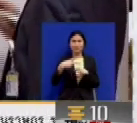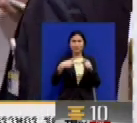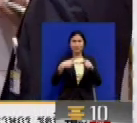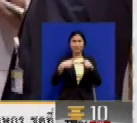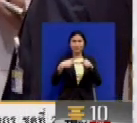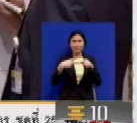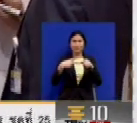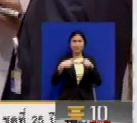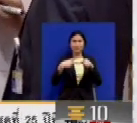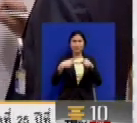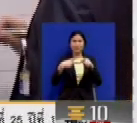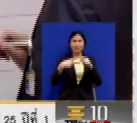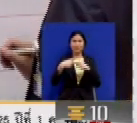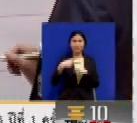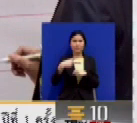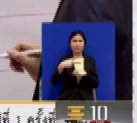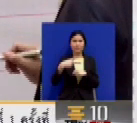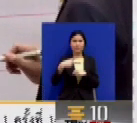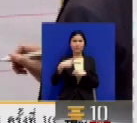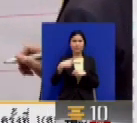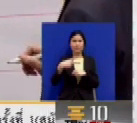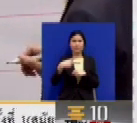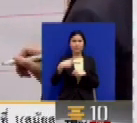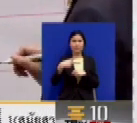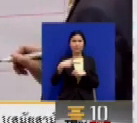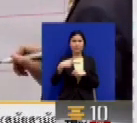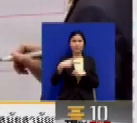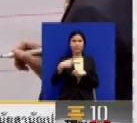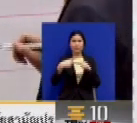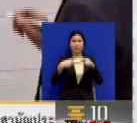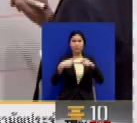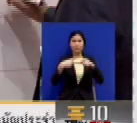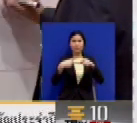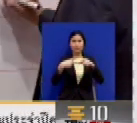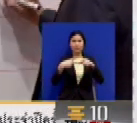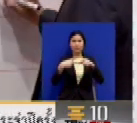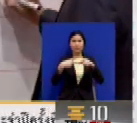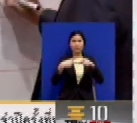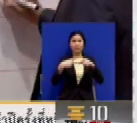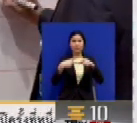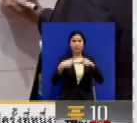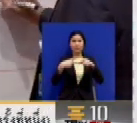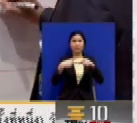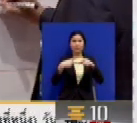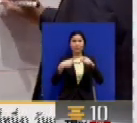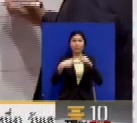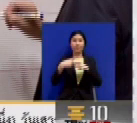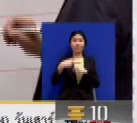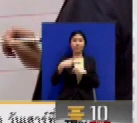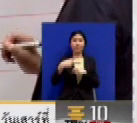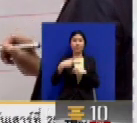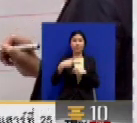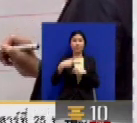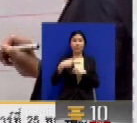เนี่ยถ้าไม่นับภูมิใจไทยกับประชาธิปัตย์เขามี244 ค่ะ เมื่อบวก103แล้วก็เป็น347